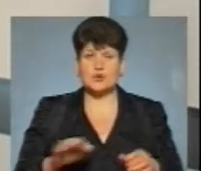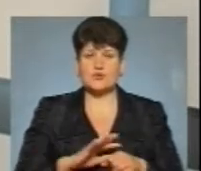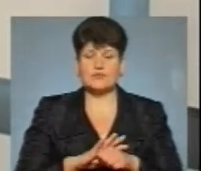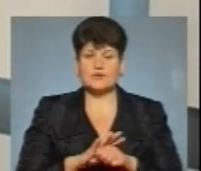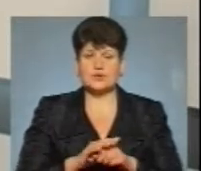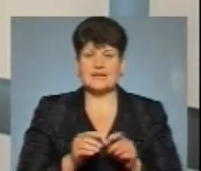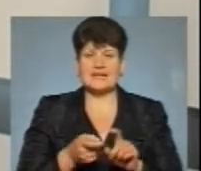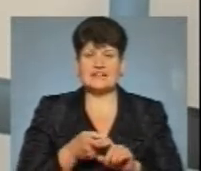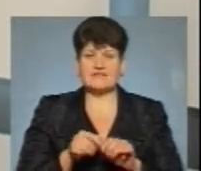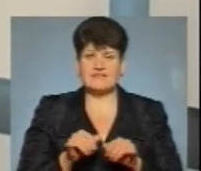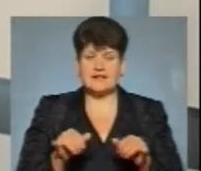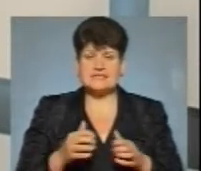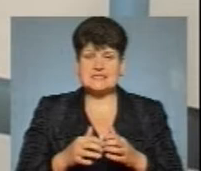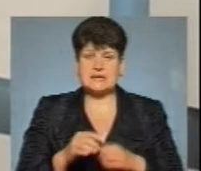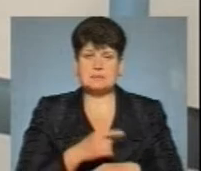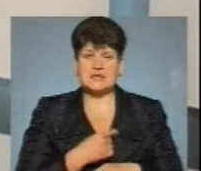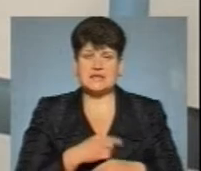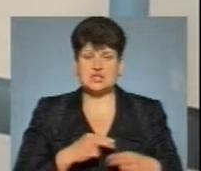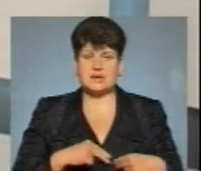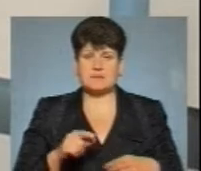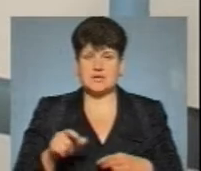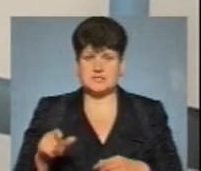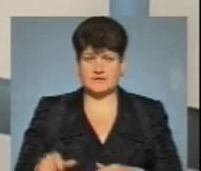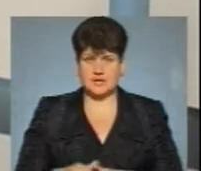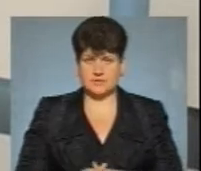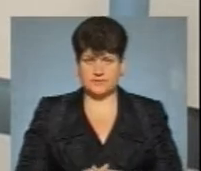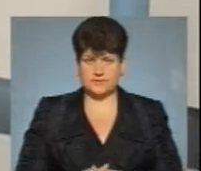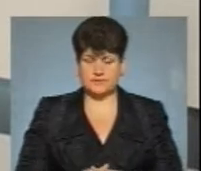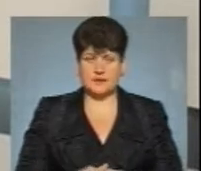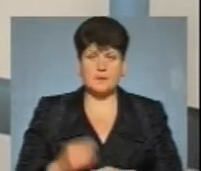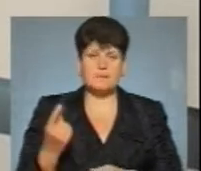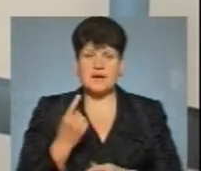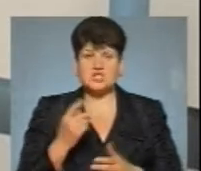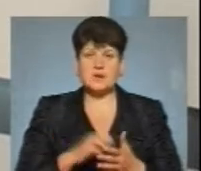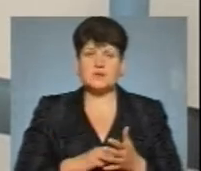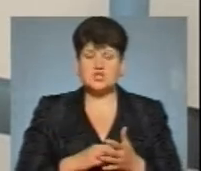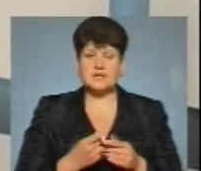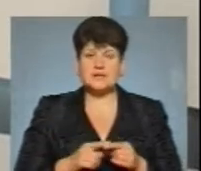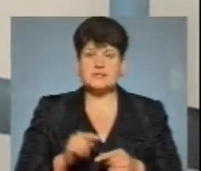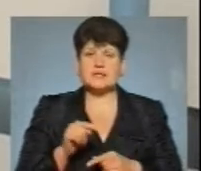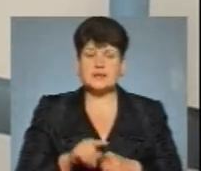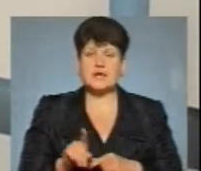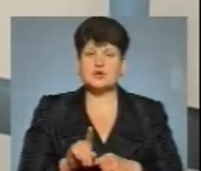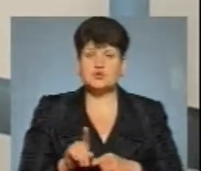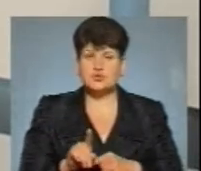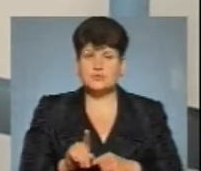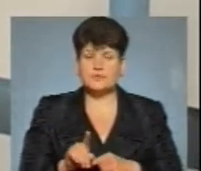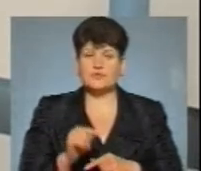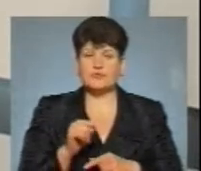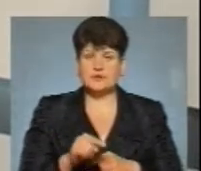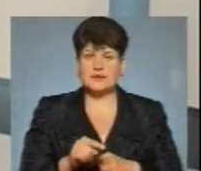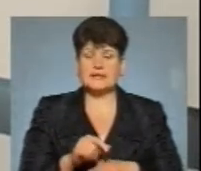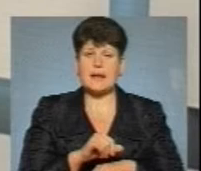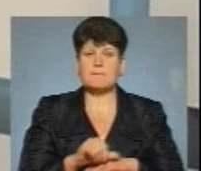інфекції саме якраз серед медичних працівників екстреної медичної допомоги. Ну, перша причина те, що вони, звичайно, тобто вони на передовій